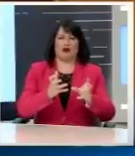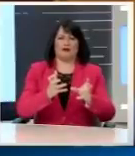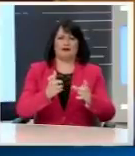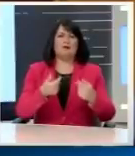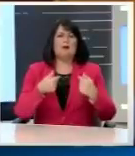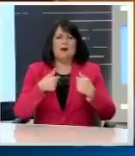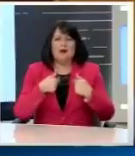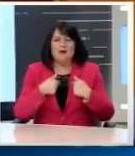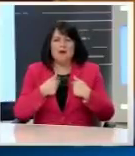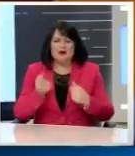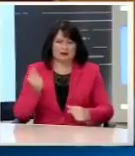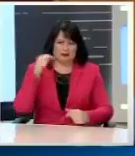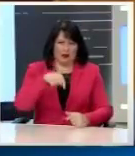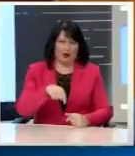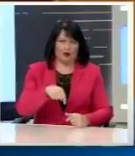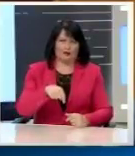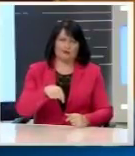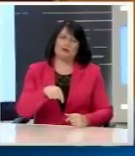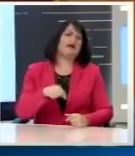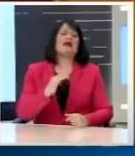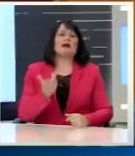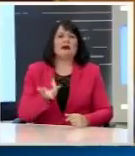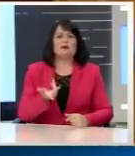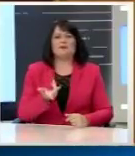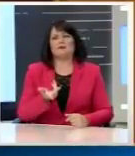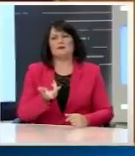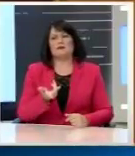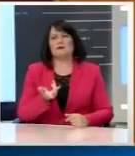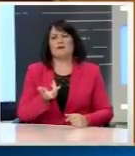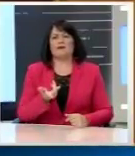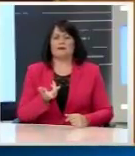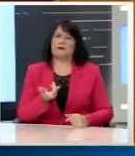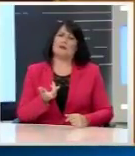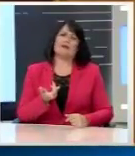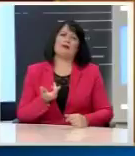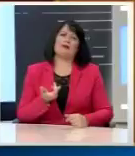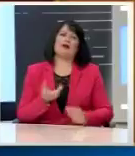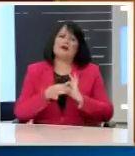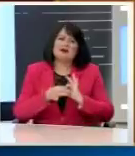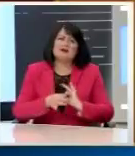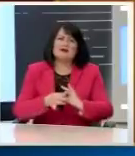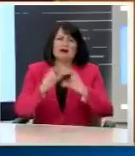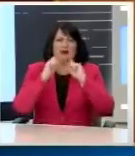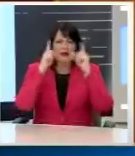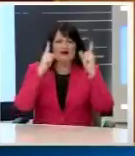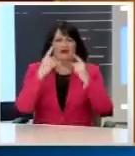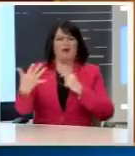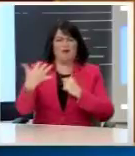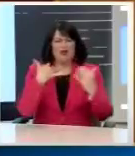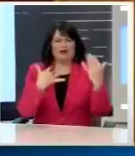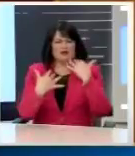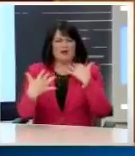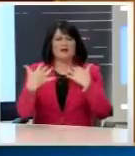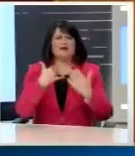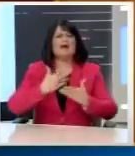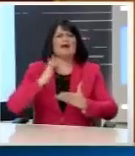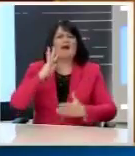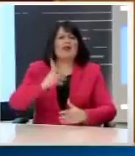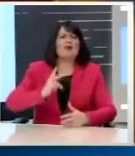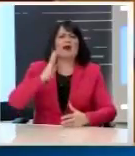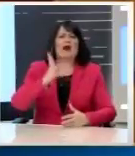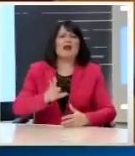βρισκόμαστε εδώ που βρισκόμαστε παρά τις διαρκείς και πρωτοφανείς επιθέσεις που δεχόμαστε καθημερινά από